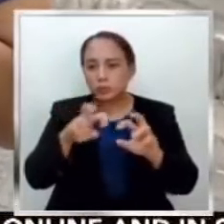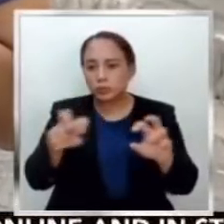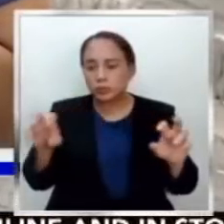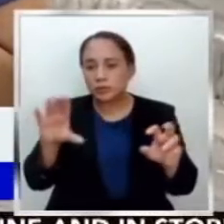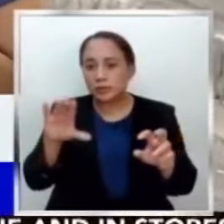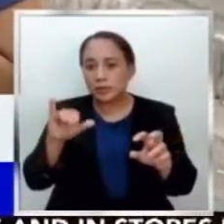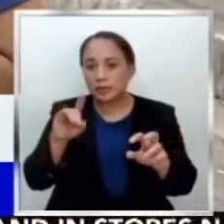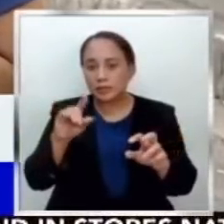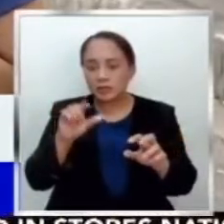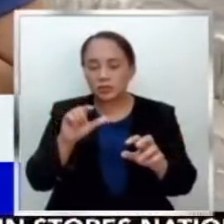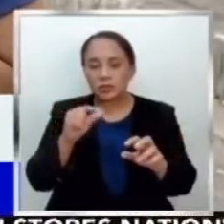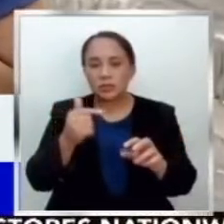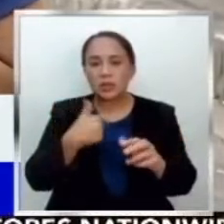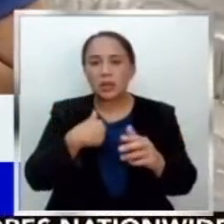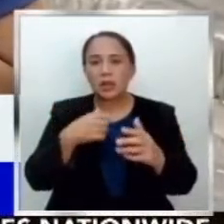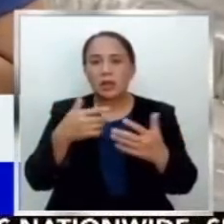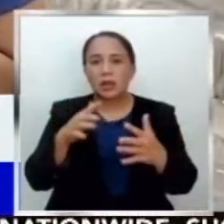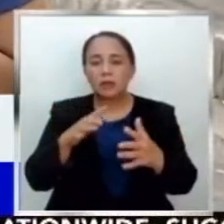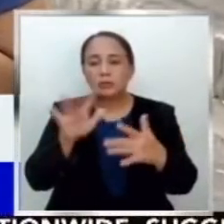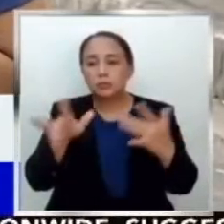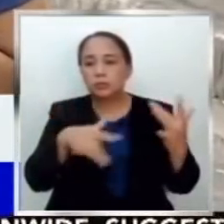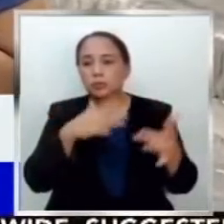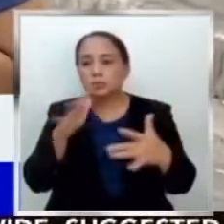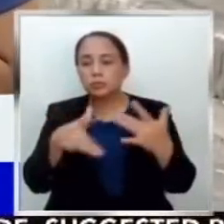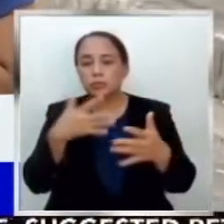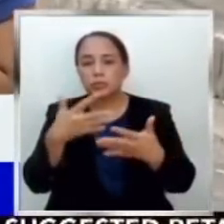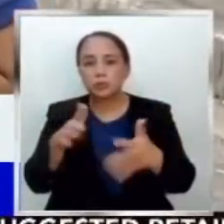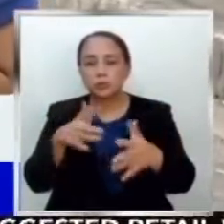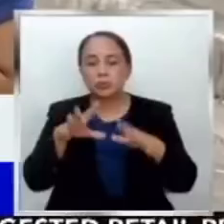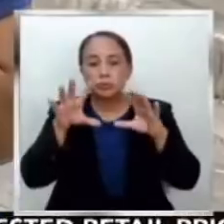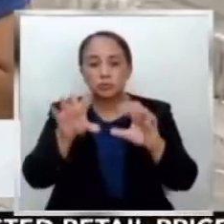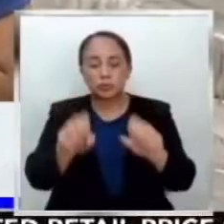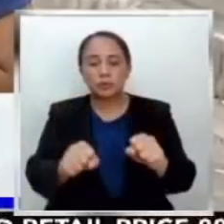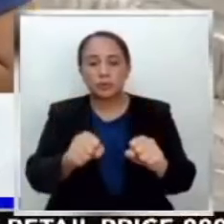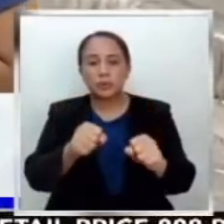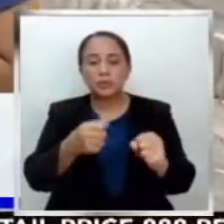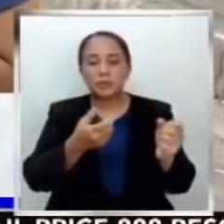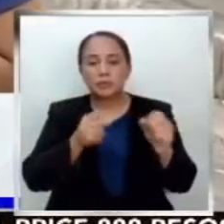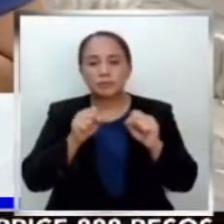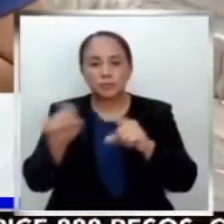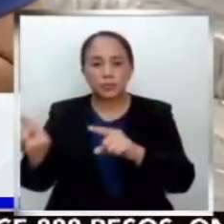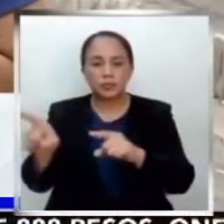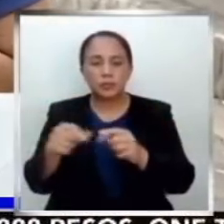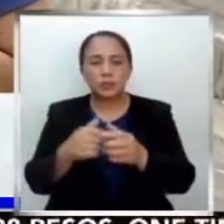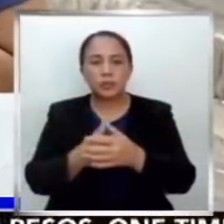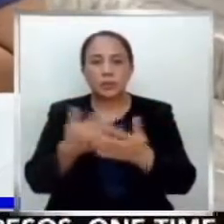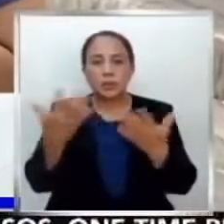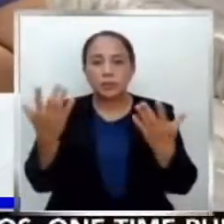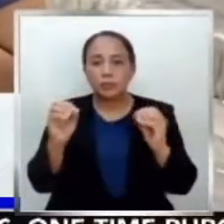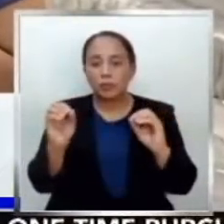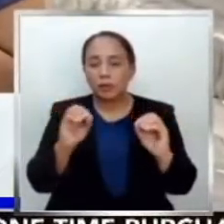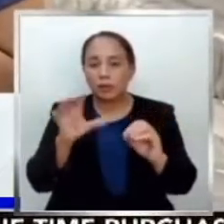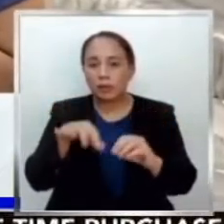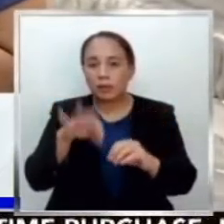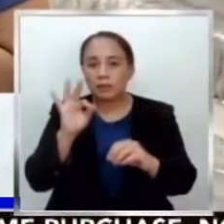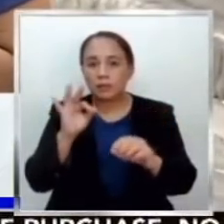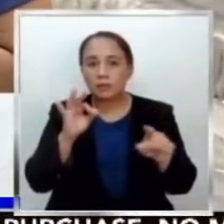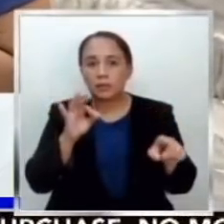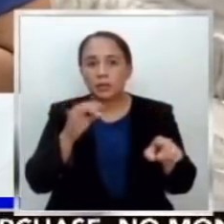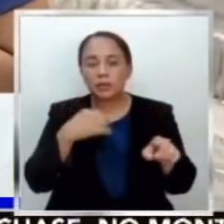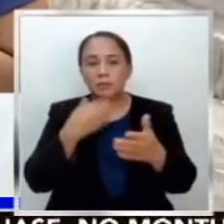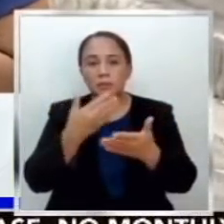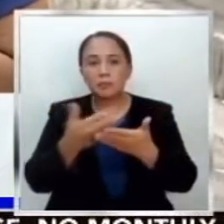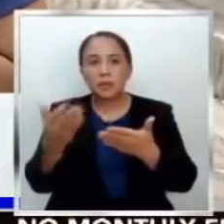mga asong pakalat-kalat sa kalsada ang hinuhuli ng mga suspect para ibenta. Kapag wala na silang mahanap, doon na sila bumibili sa murang